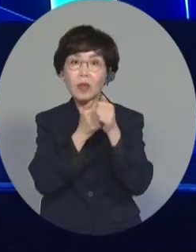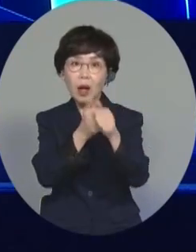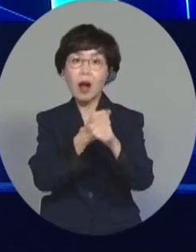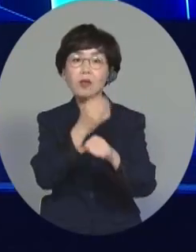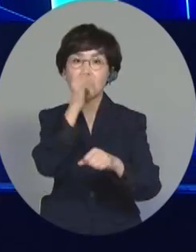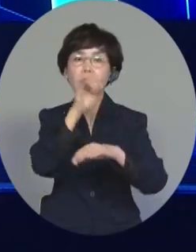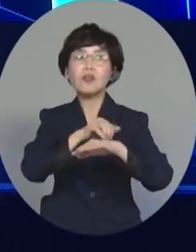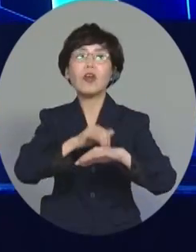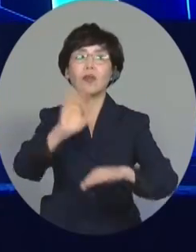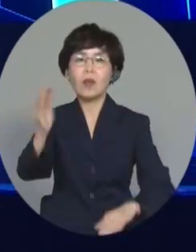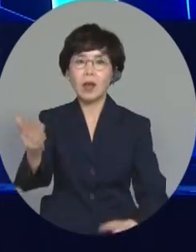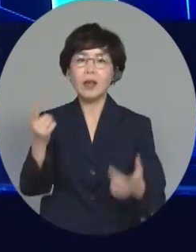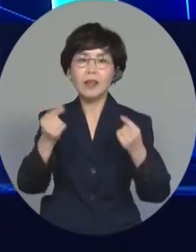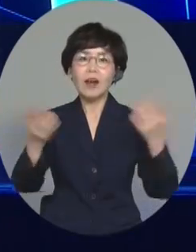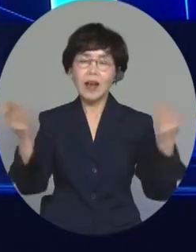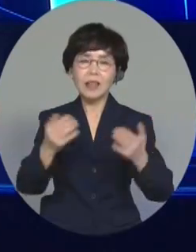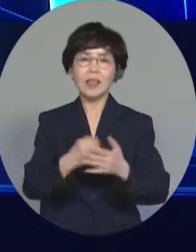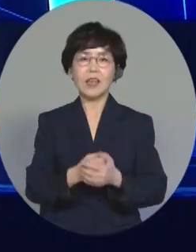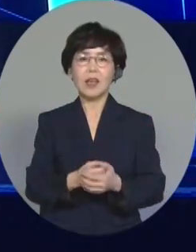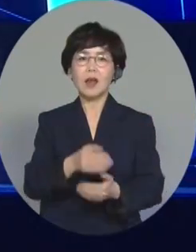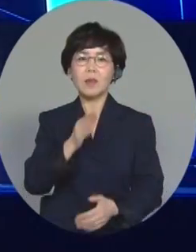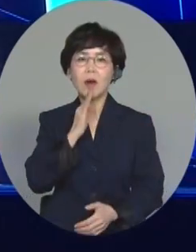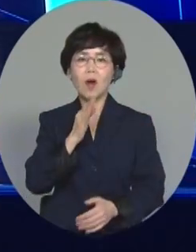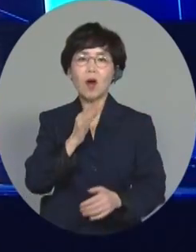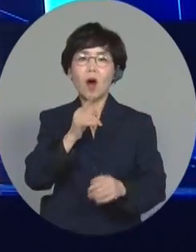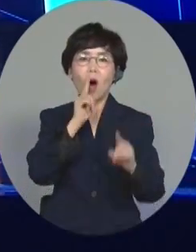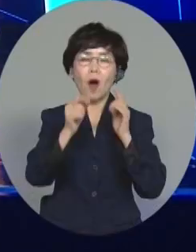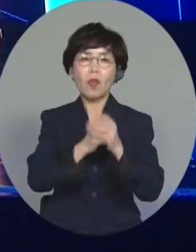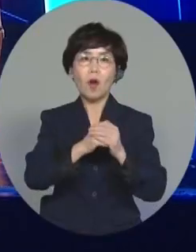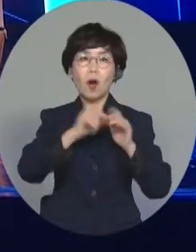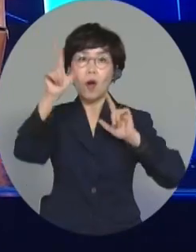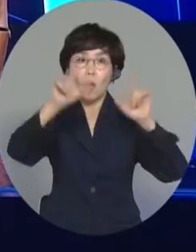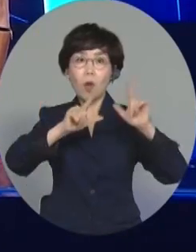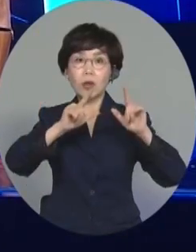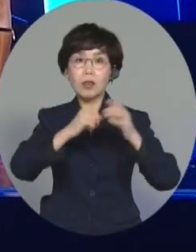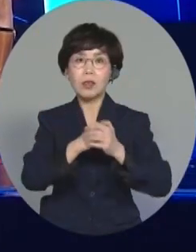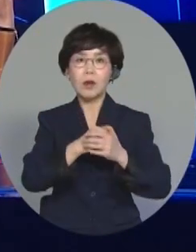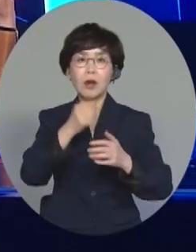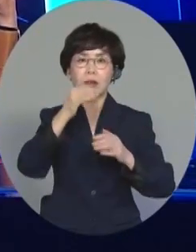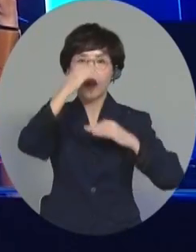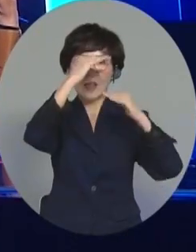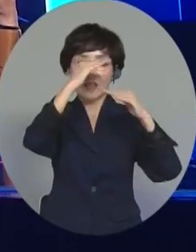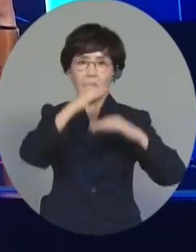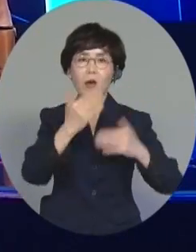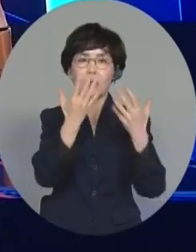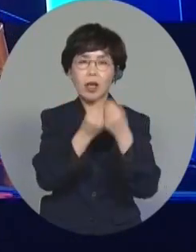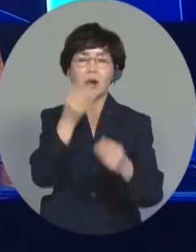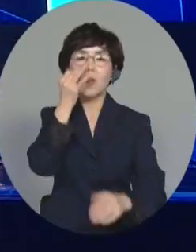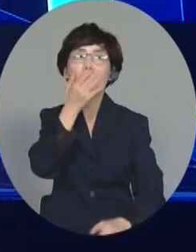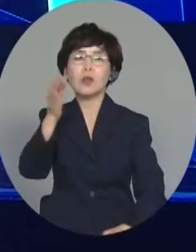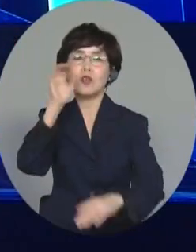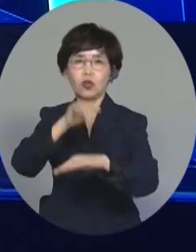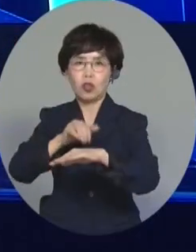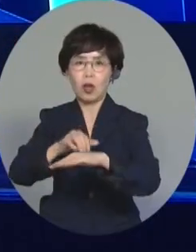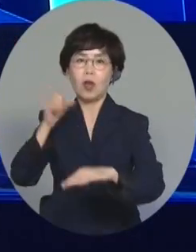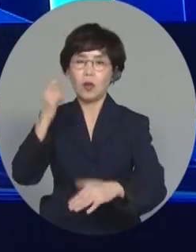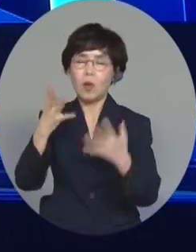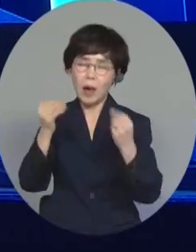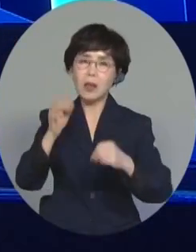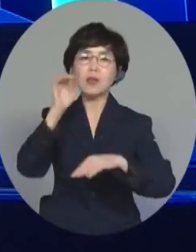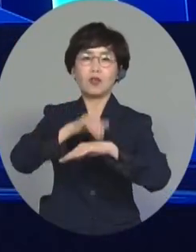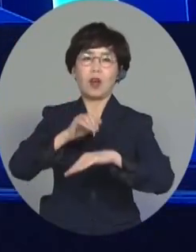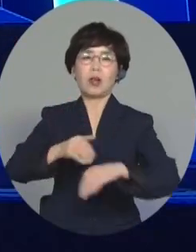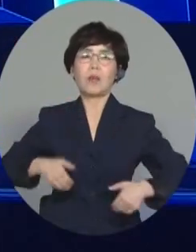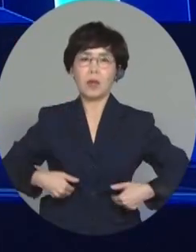겁니다. 바로 이러한 것이 대략적인 언어 모델의 훈련 방법에 대한 소개였습니다. 그리고 대규모 트레이닝이